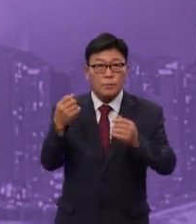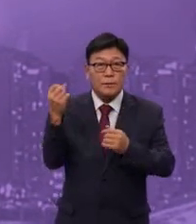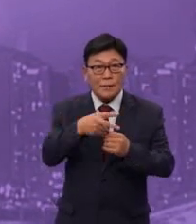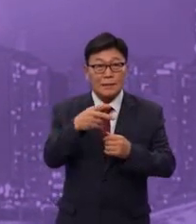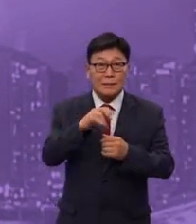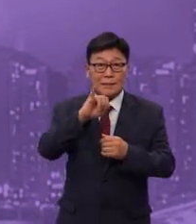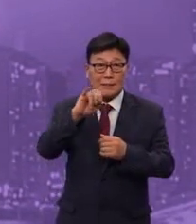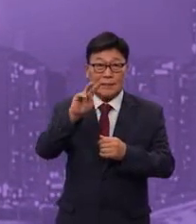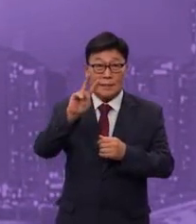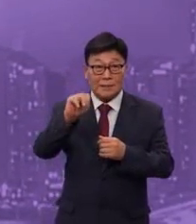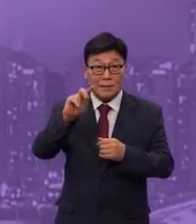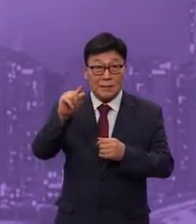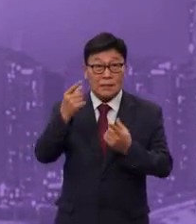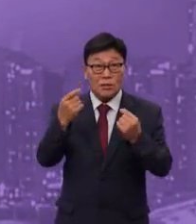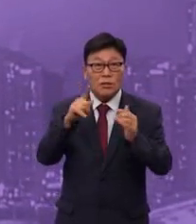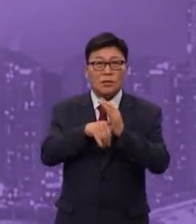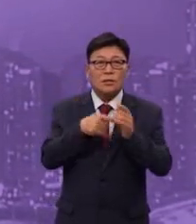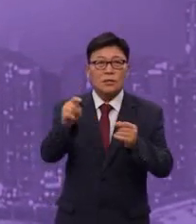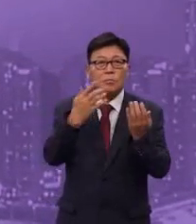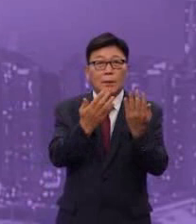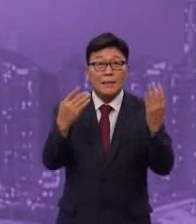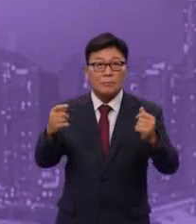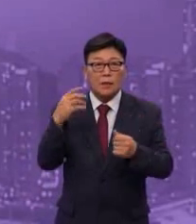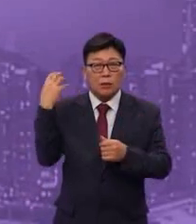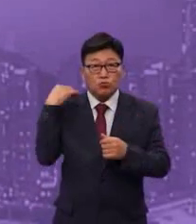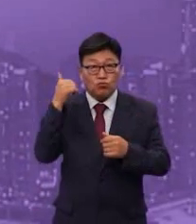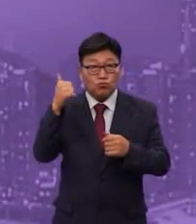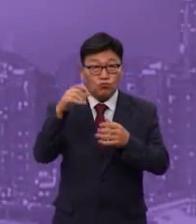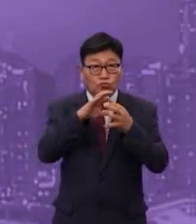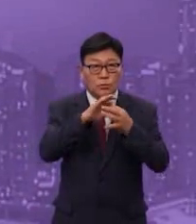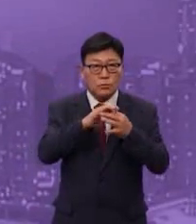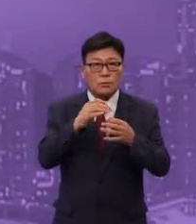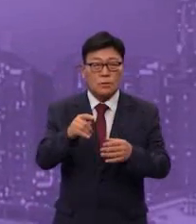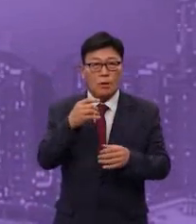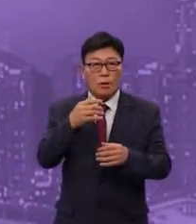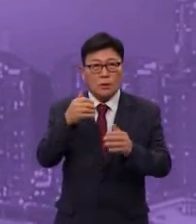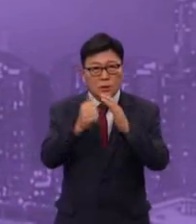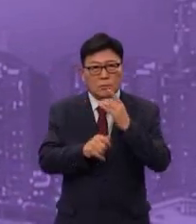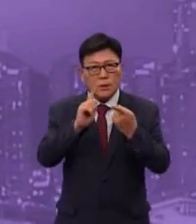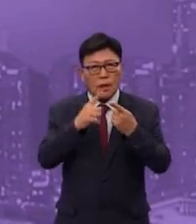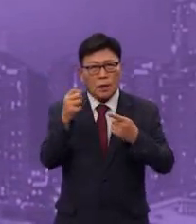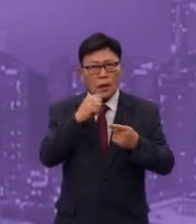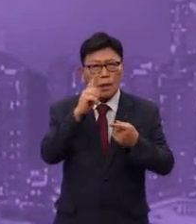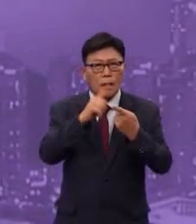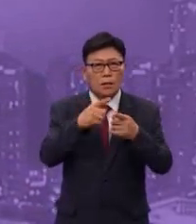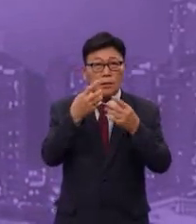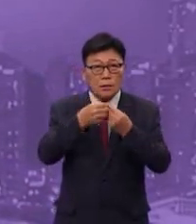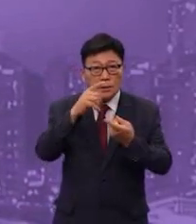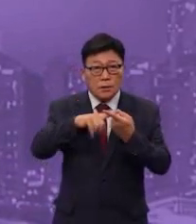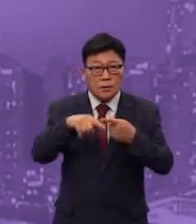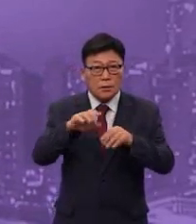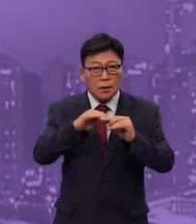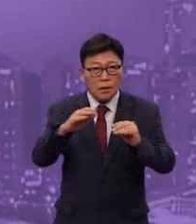ING 같은 경우에는 이 박람회 주최를 통해서 얻게 된 실패 사례와 그 실패 사례를 개선할 수